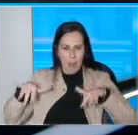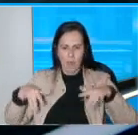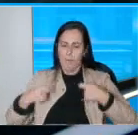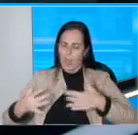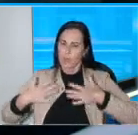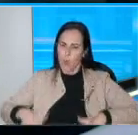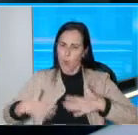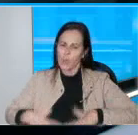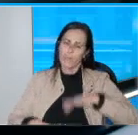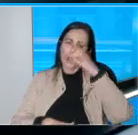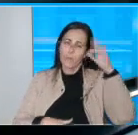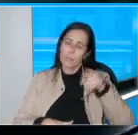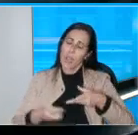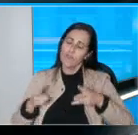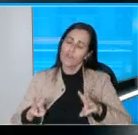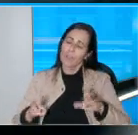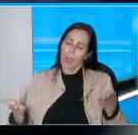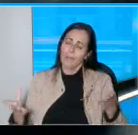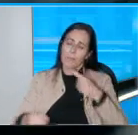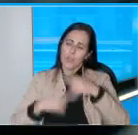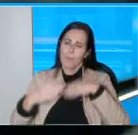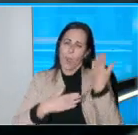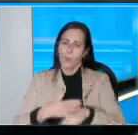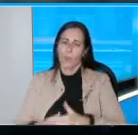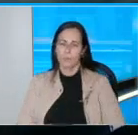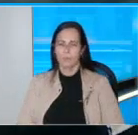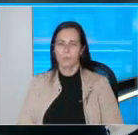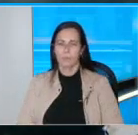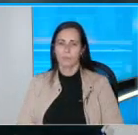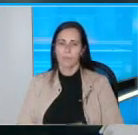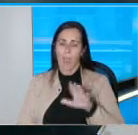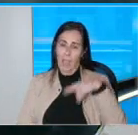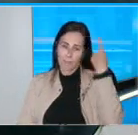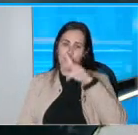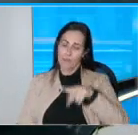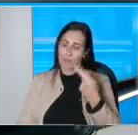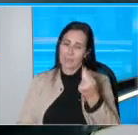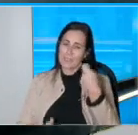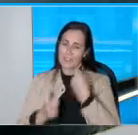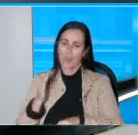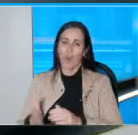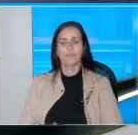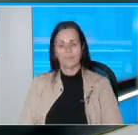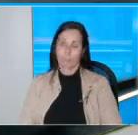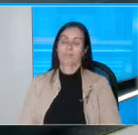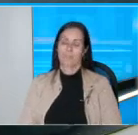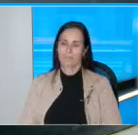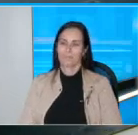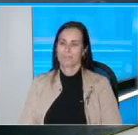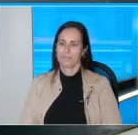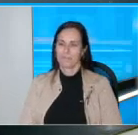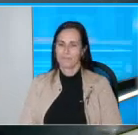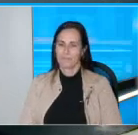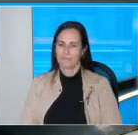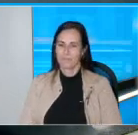מכירת חולצות, כוכבים, זה השיטה שלהם בשנים האחרונות. גם תדמית אפשר לקנות. מיכאל וינצ'נדנטה, אמרתי,